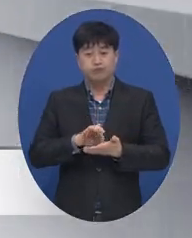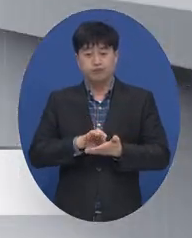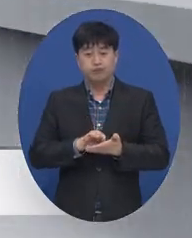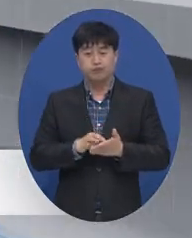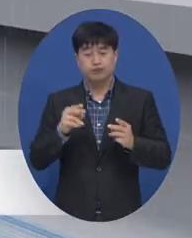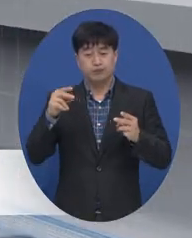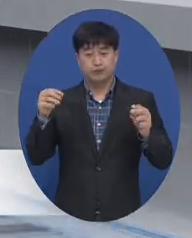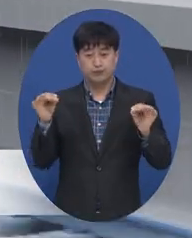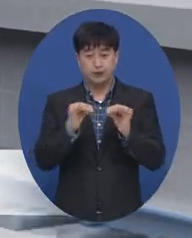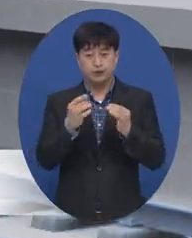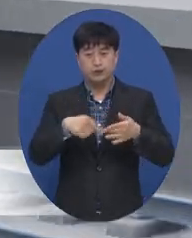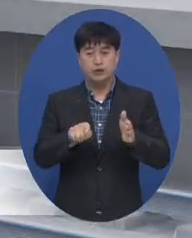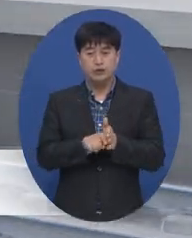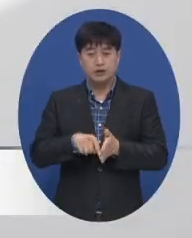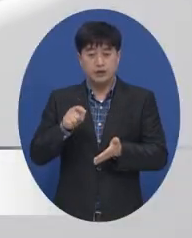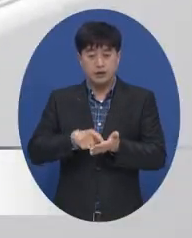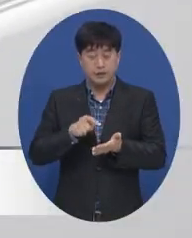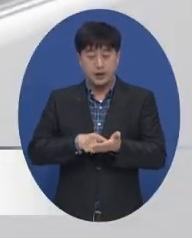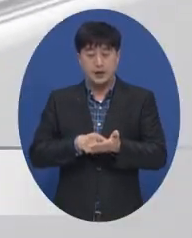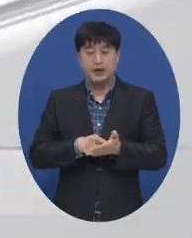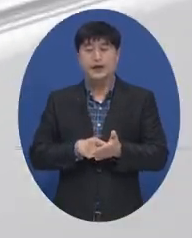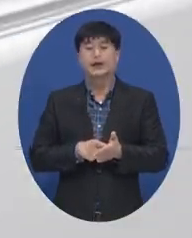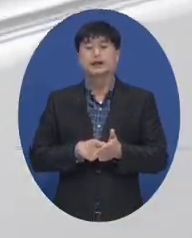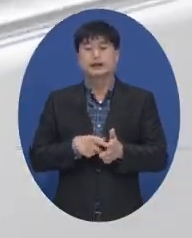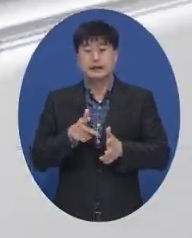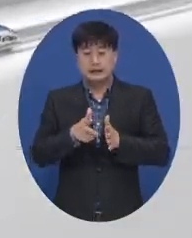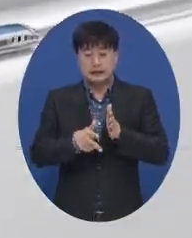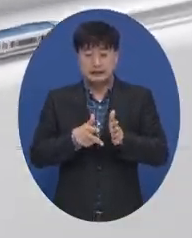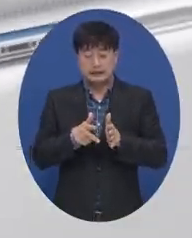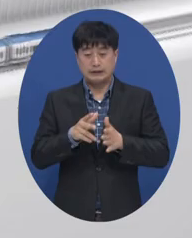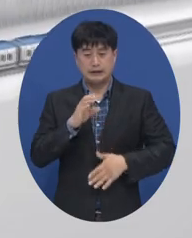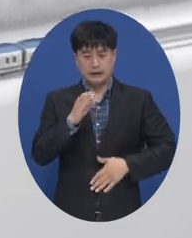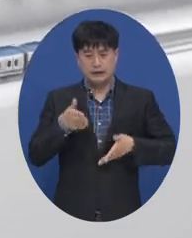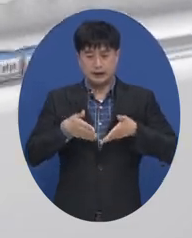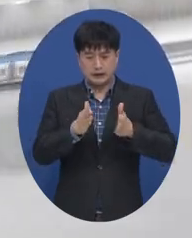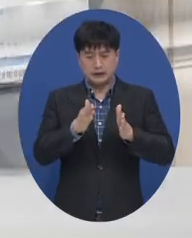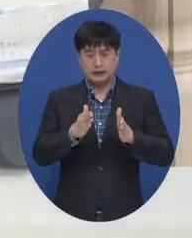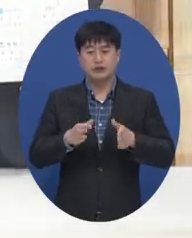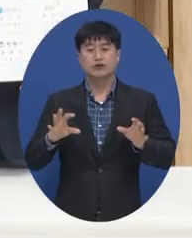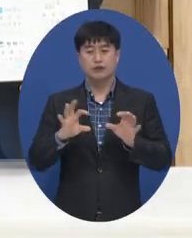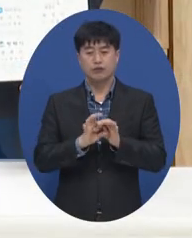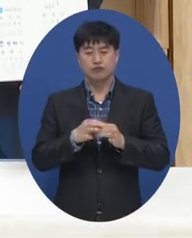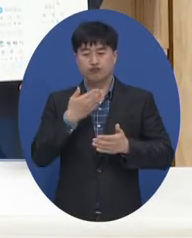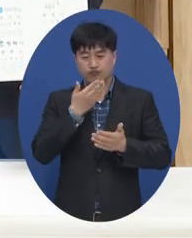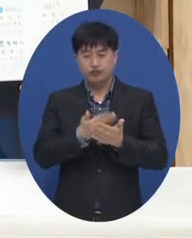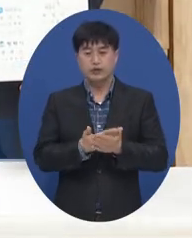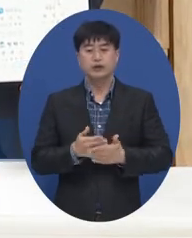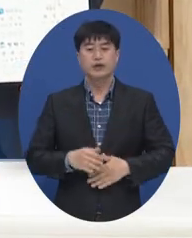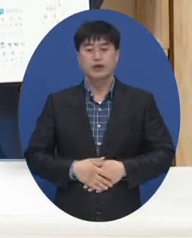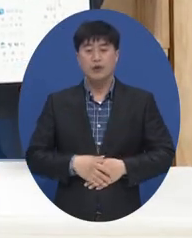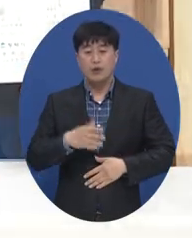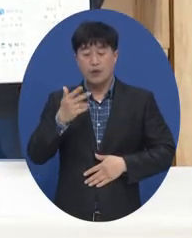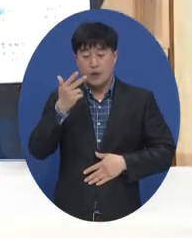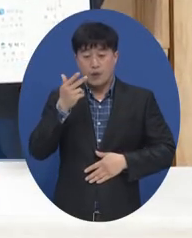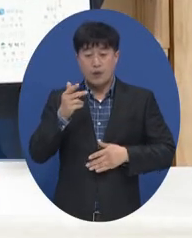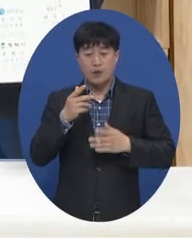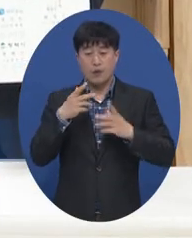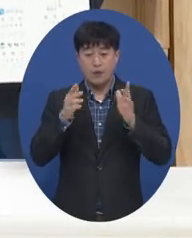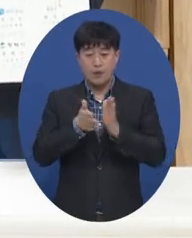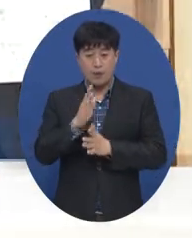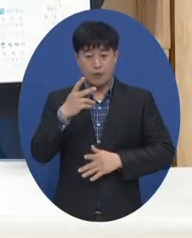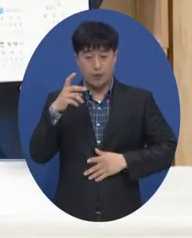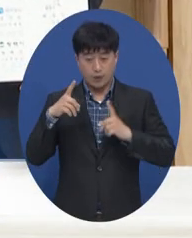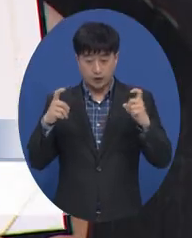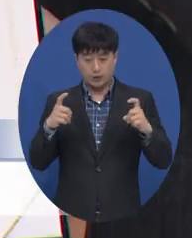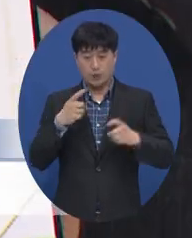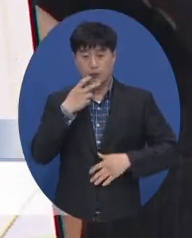위해 수도권 광역 급행철도 신호선의 남부 연장이 절실한 상황. 경기도는 화성, 오산, 평택시와